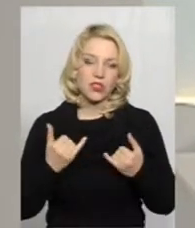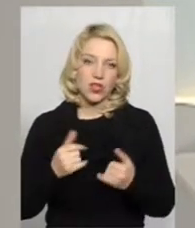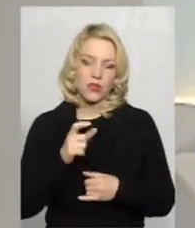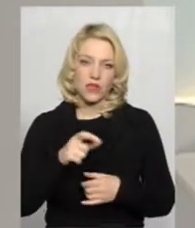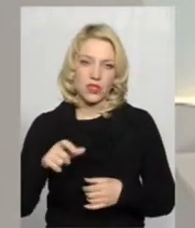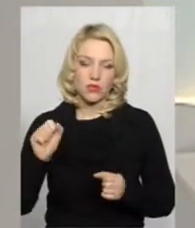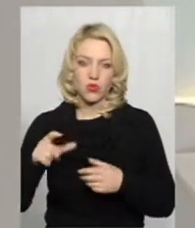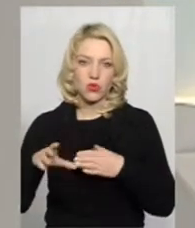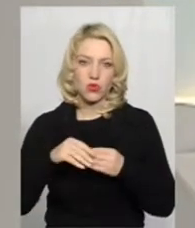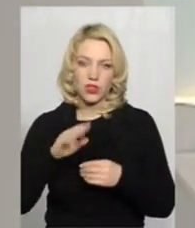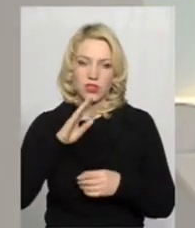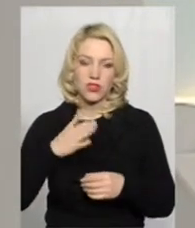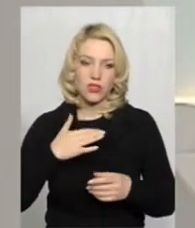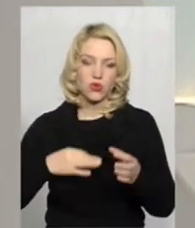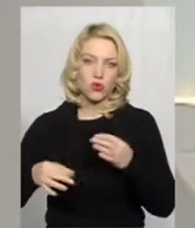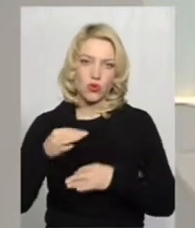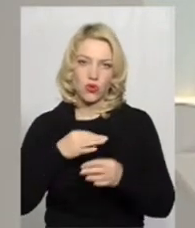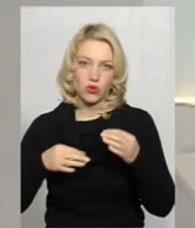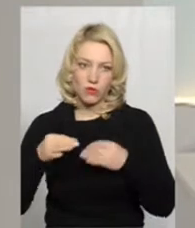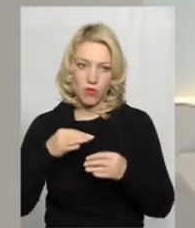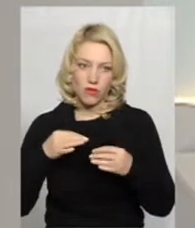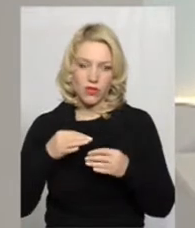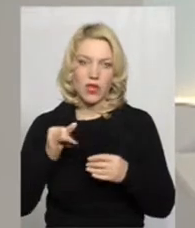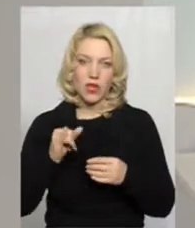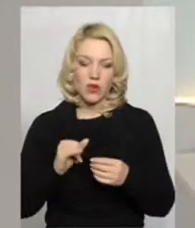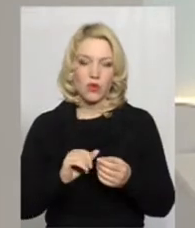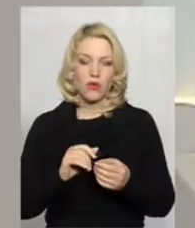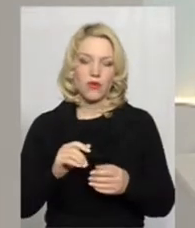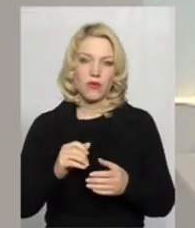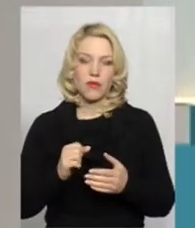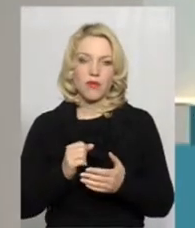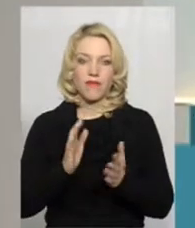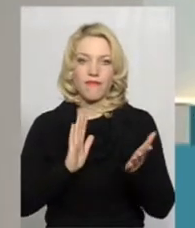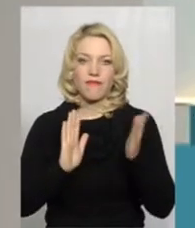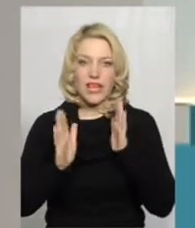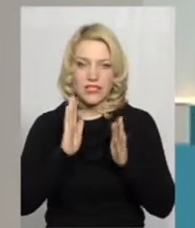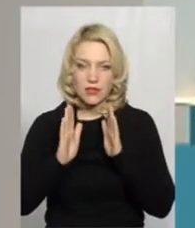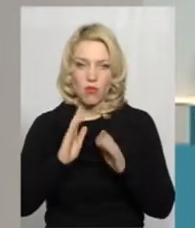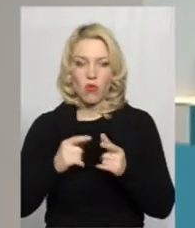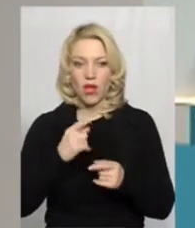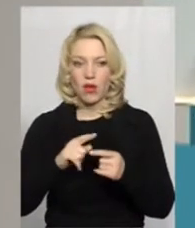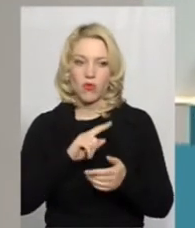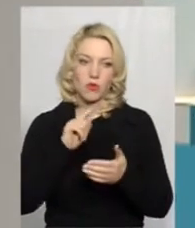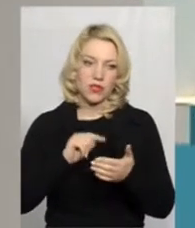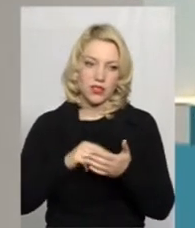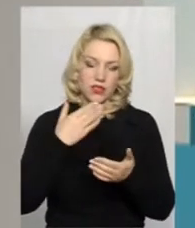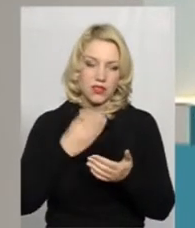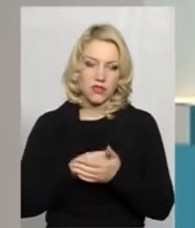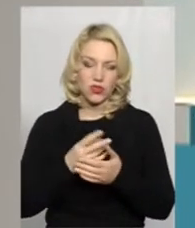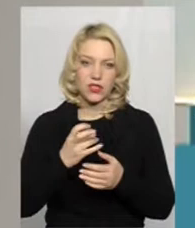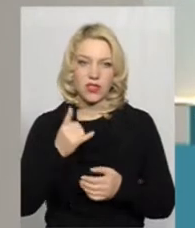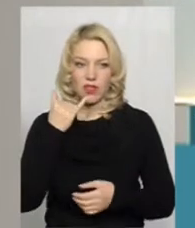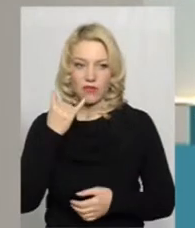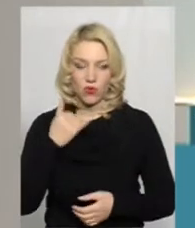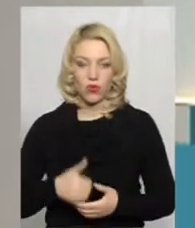телеглядачі, можете долучатися до нашої розмови у мережі Facebook або ставити свої запитання